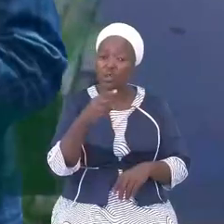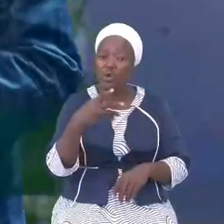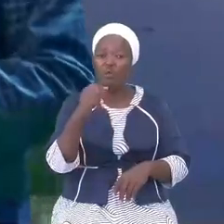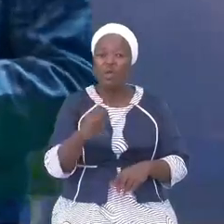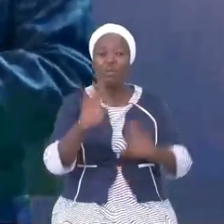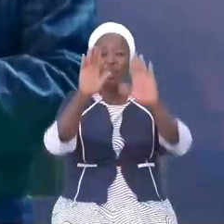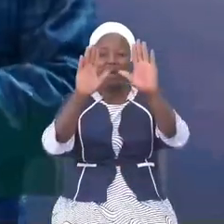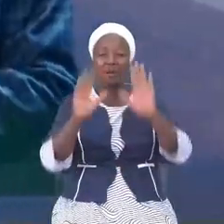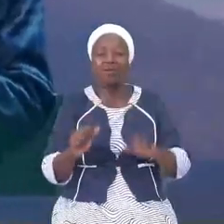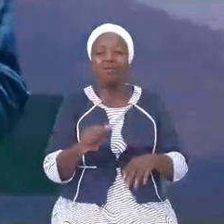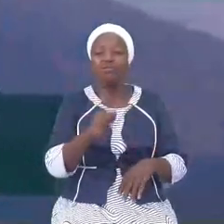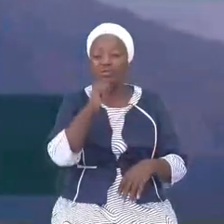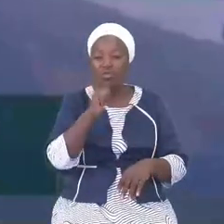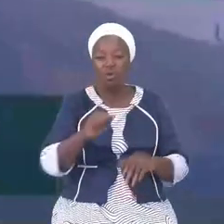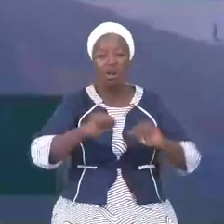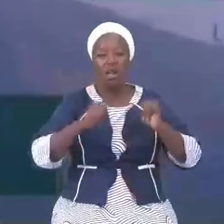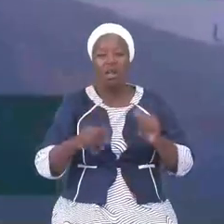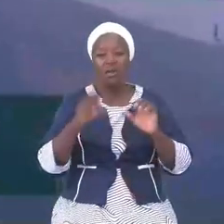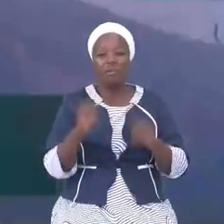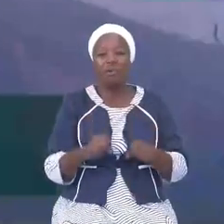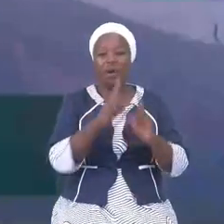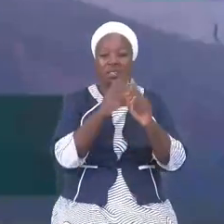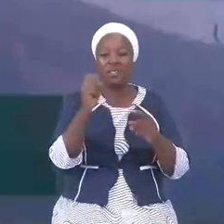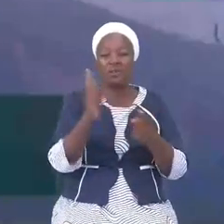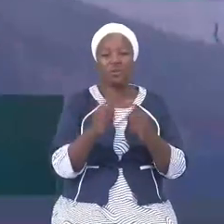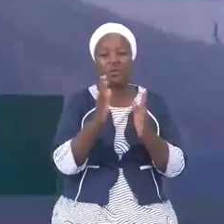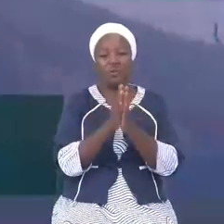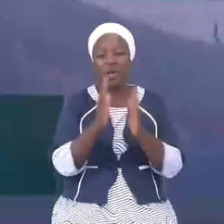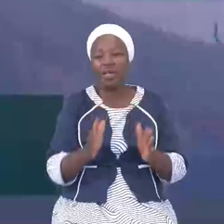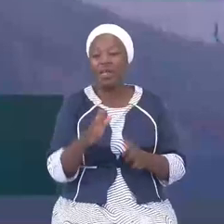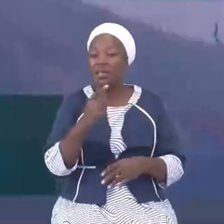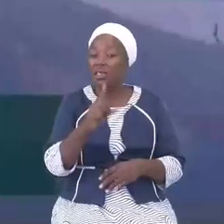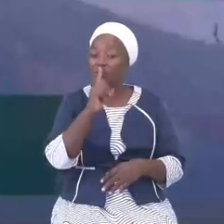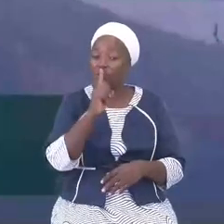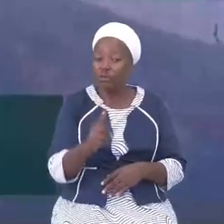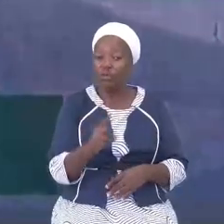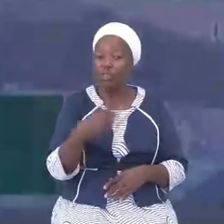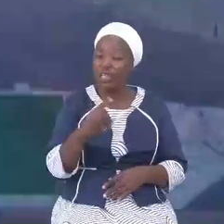exaucements indéniables à la prière. La garantie, l'assurance